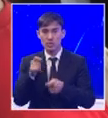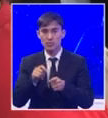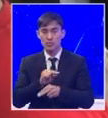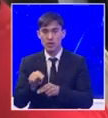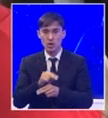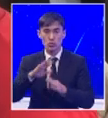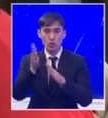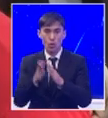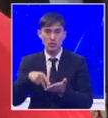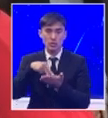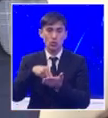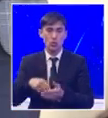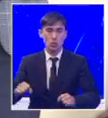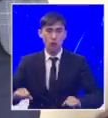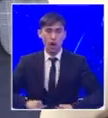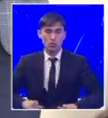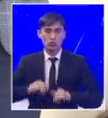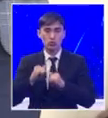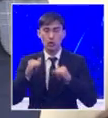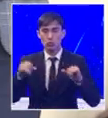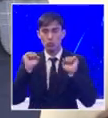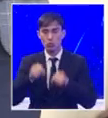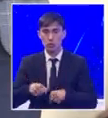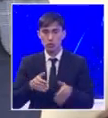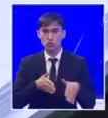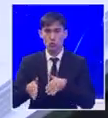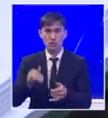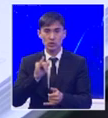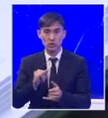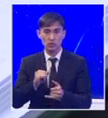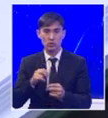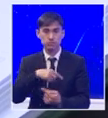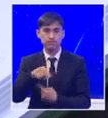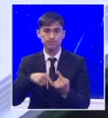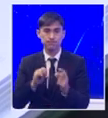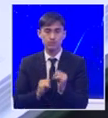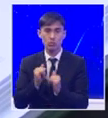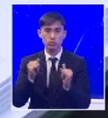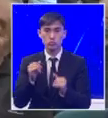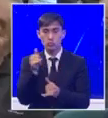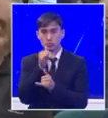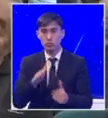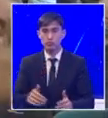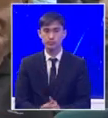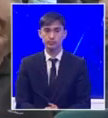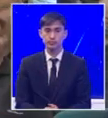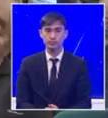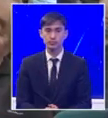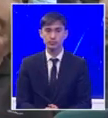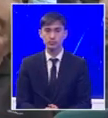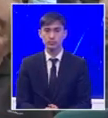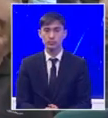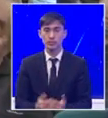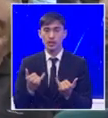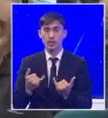тауға серуендеу, ат спортында дамытуға болады. Бірақ жолдың нашарлығы кәсіпкерлікті дамытуға қол байлау. Бізде мал жайылым жоқ